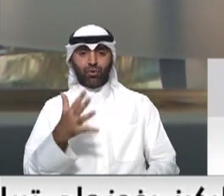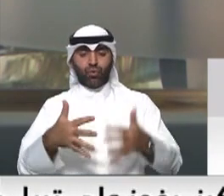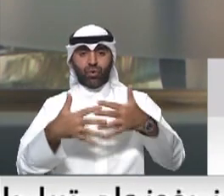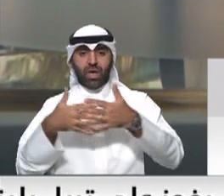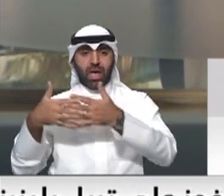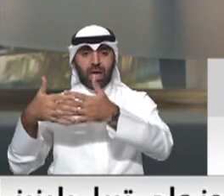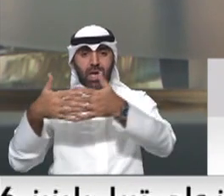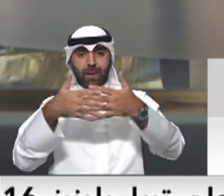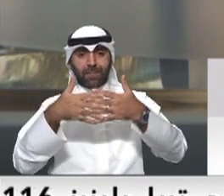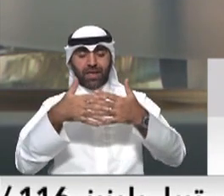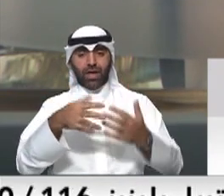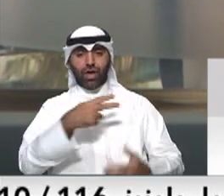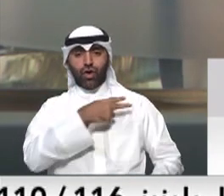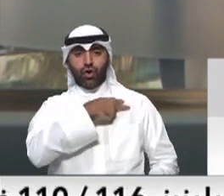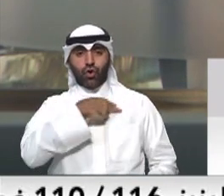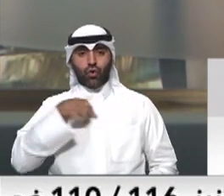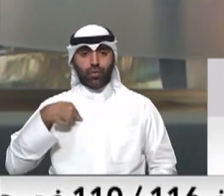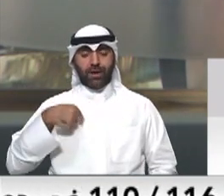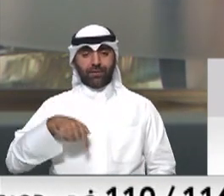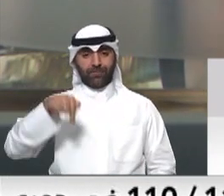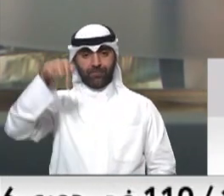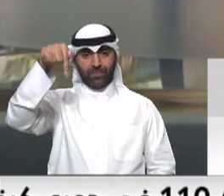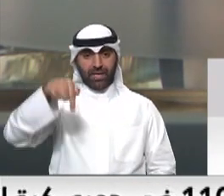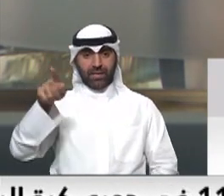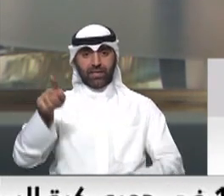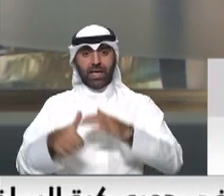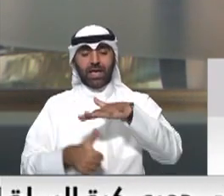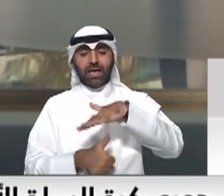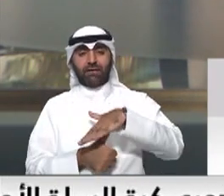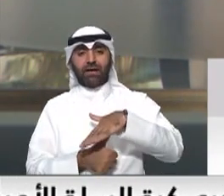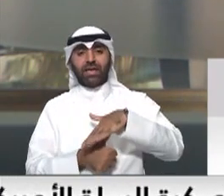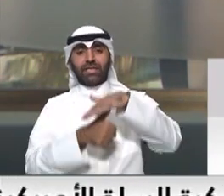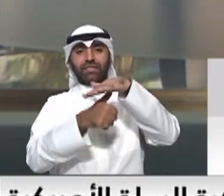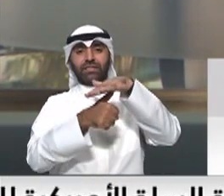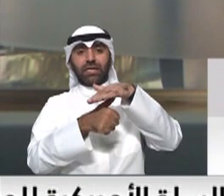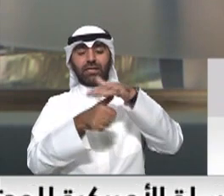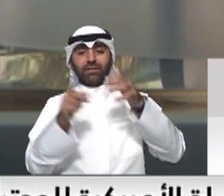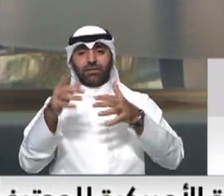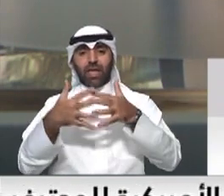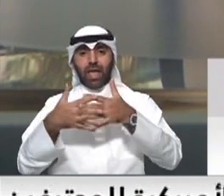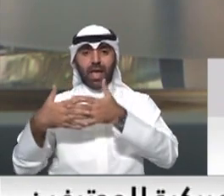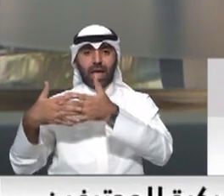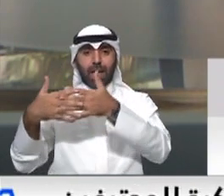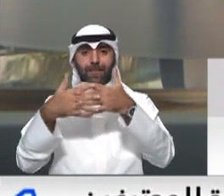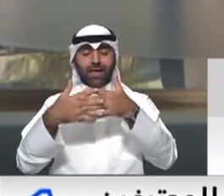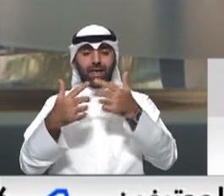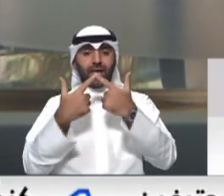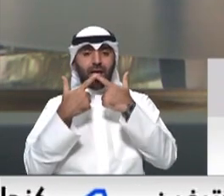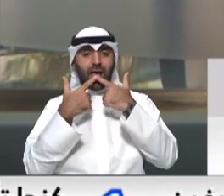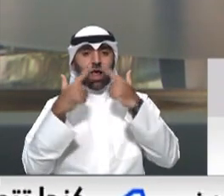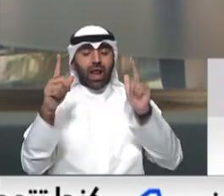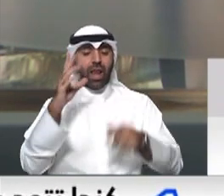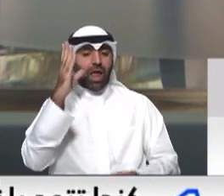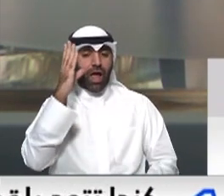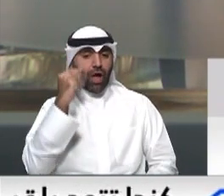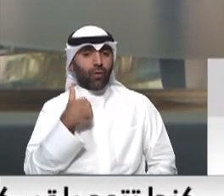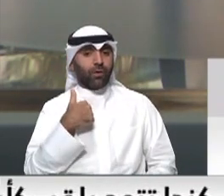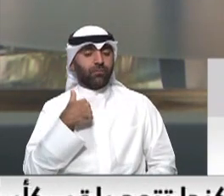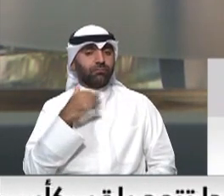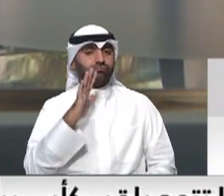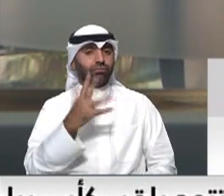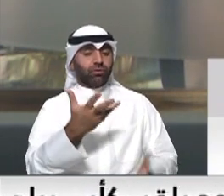راسهم الرئيس جو بايدن بايضاحات بشان التصريحات الاسرائيليه مع التاكيد على رفض الولايات